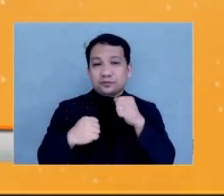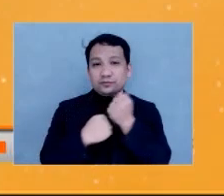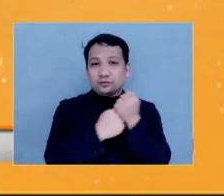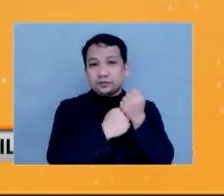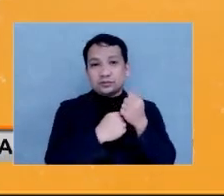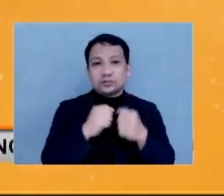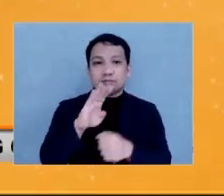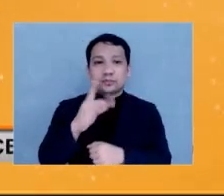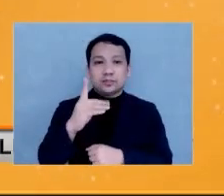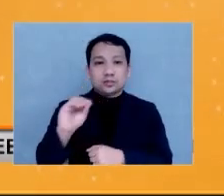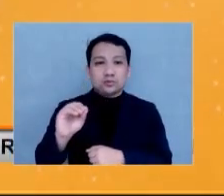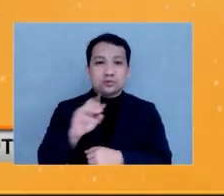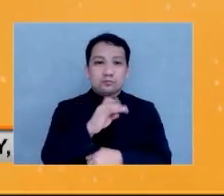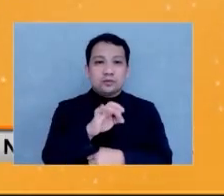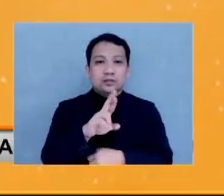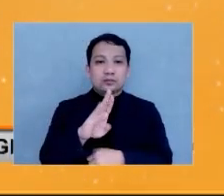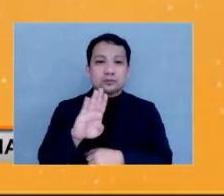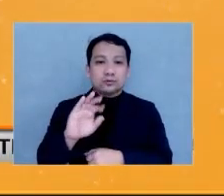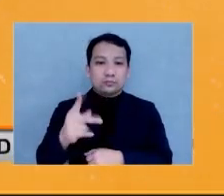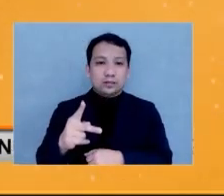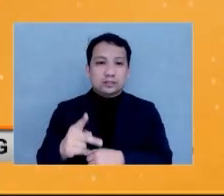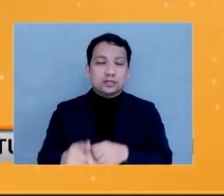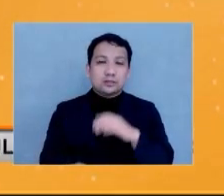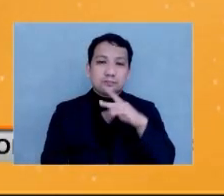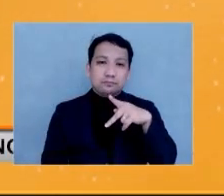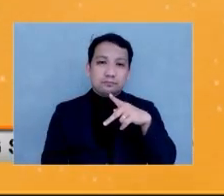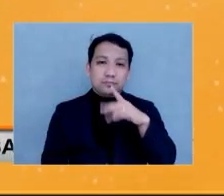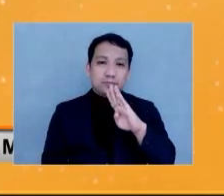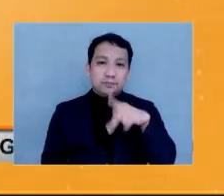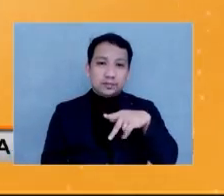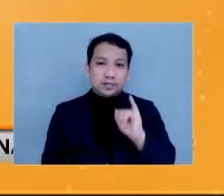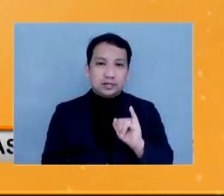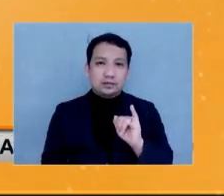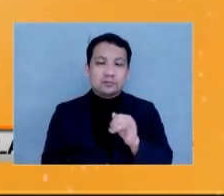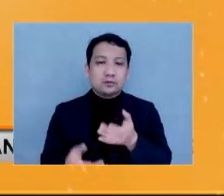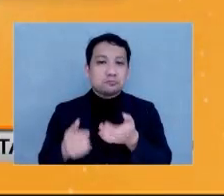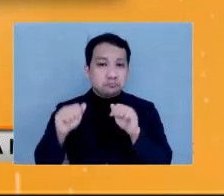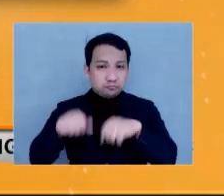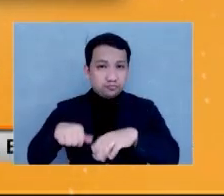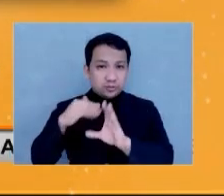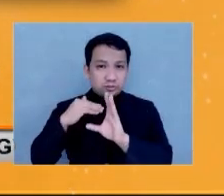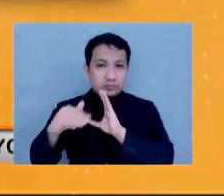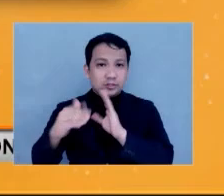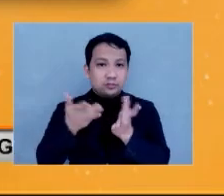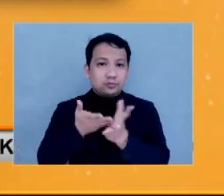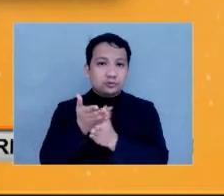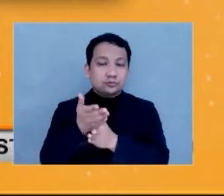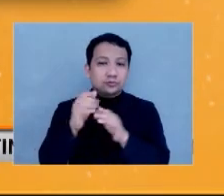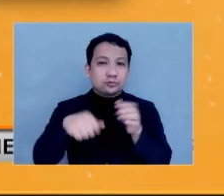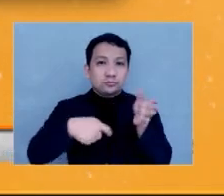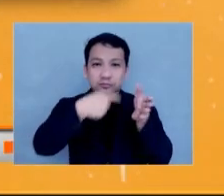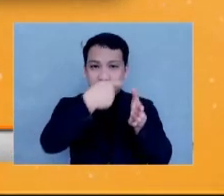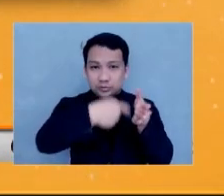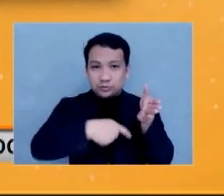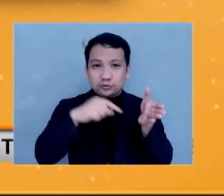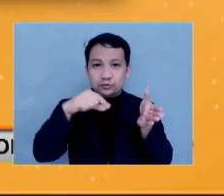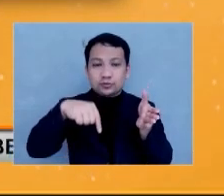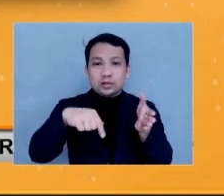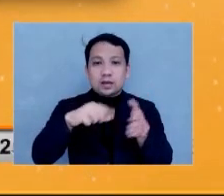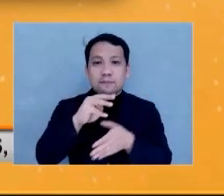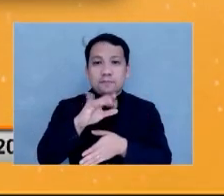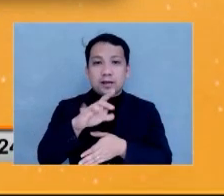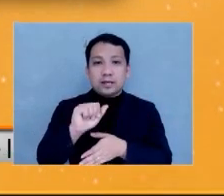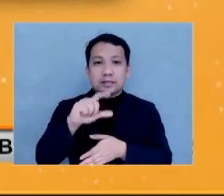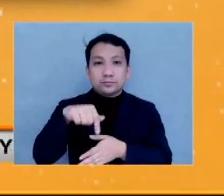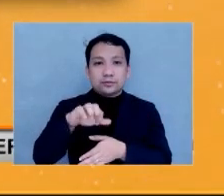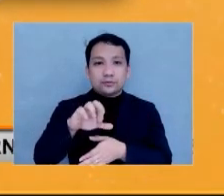BDO, Metrobank at BPI. Pwede rin po kayo magpadala ng tulong sa pag-scan ng aming Maya QR